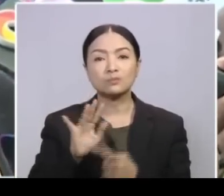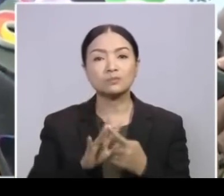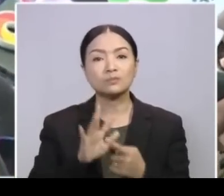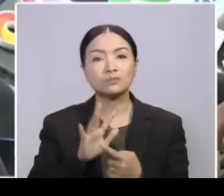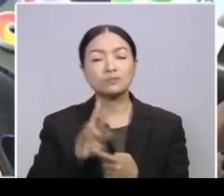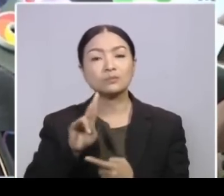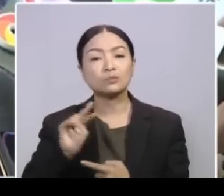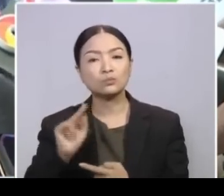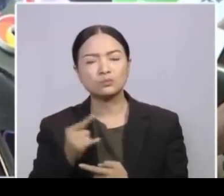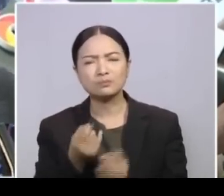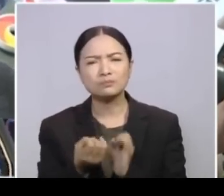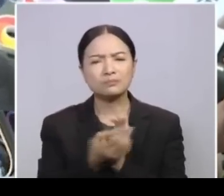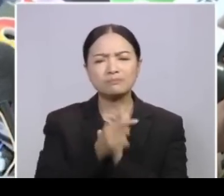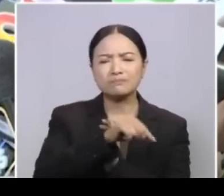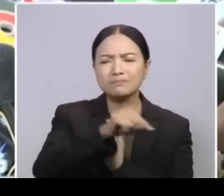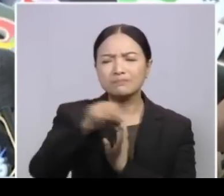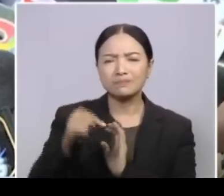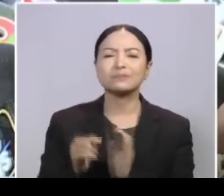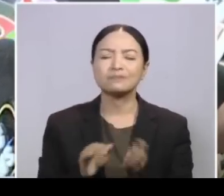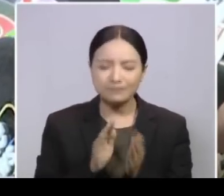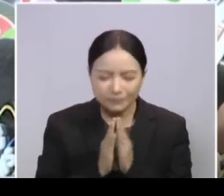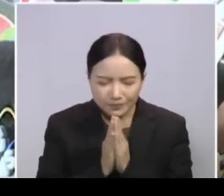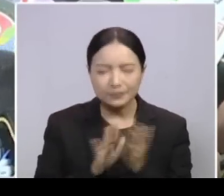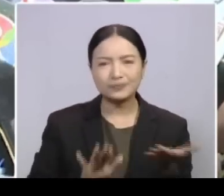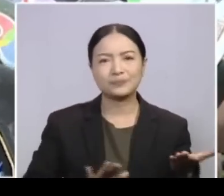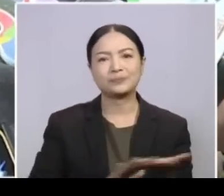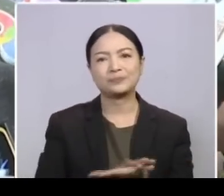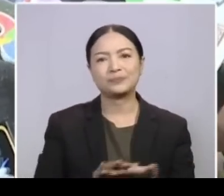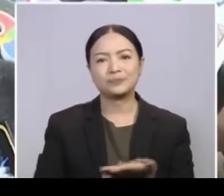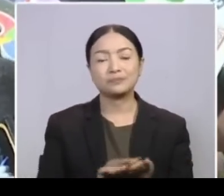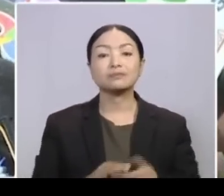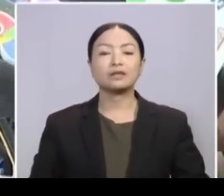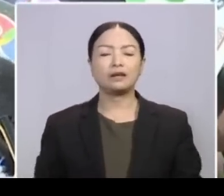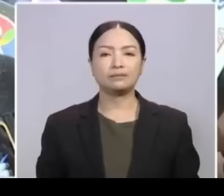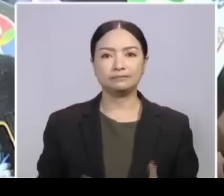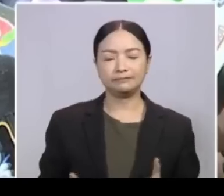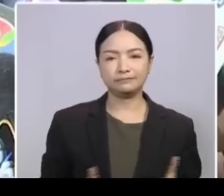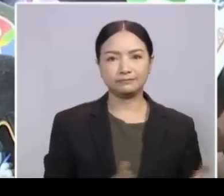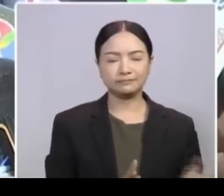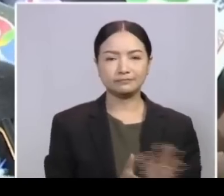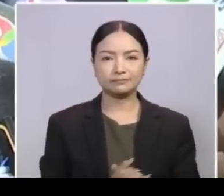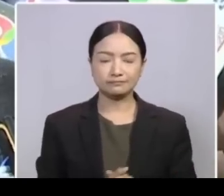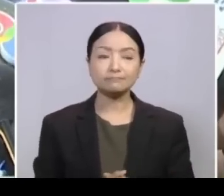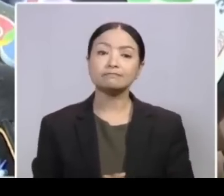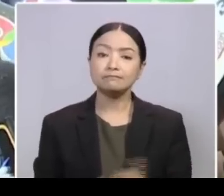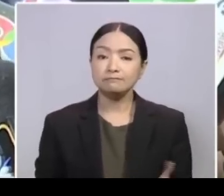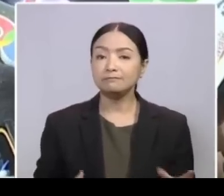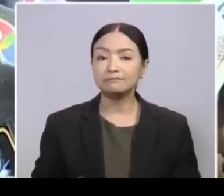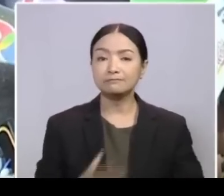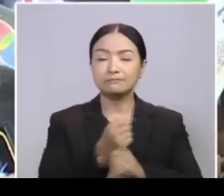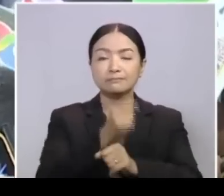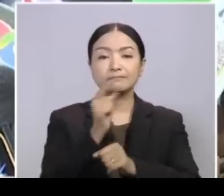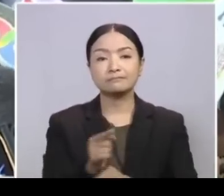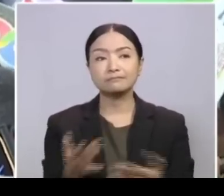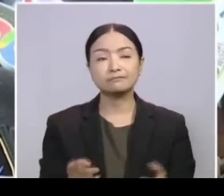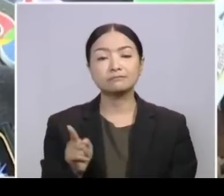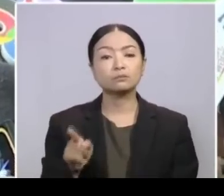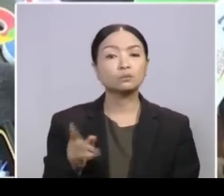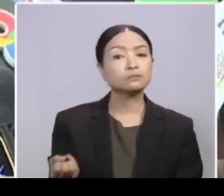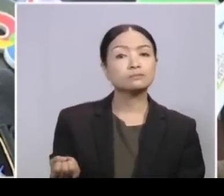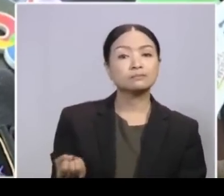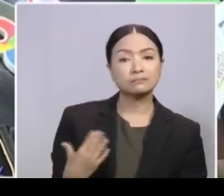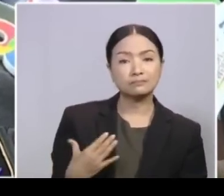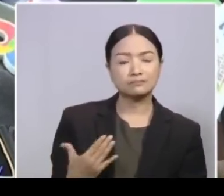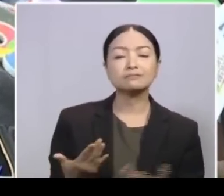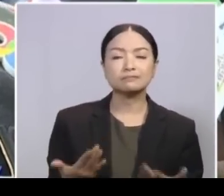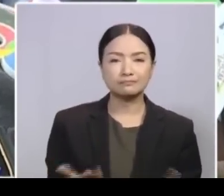มืองอื่นก็ต้องกราบขอโทษด้วยอันนี้ทางคุณอดิศรบอกนะคะส่วนแนวโน้มการลงเอยจะเป็นอย่างไรคุณอดิศรบอกว่า